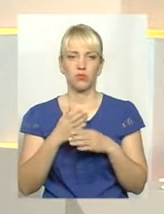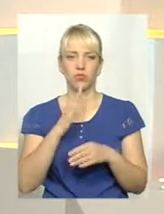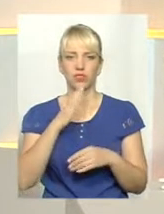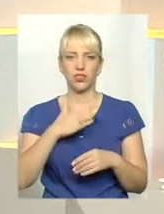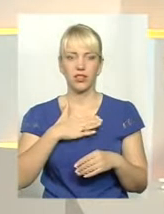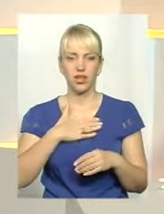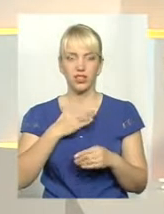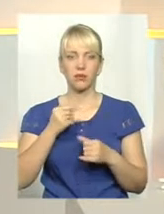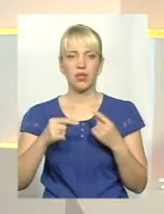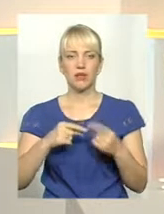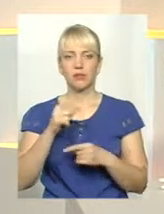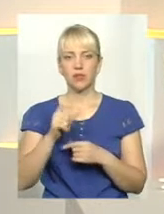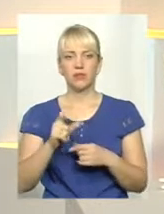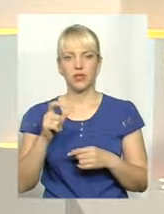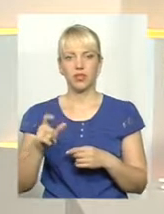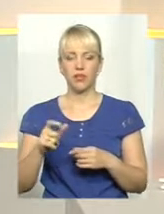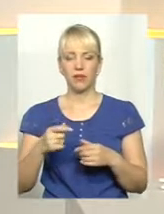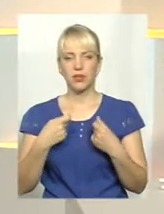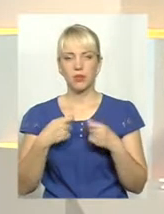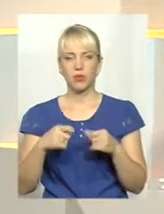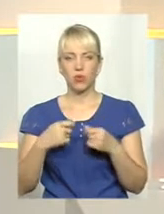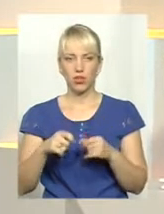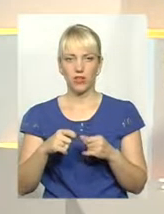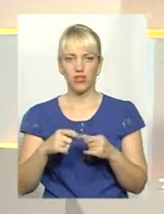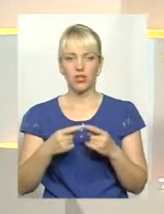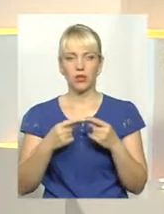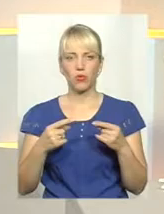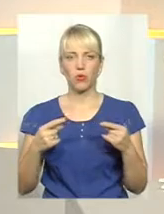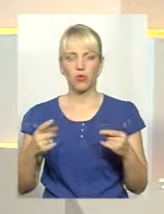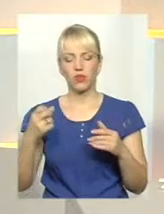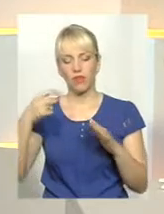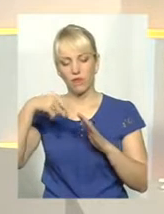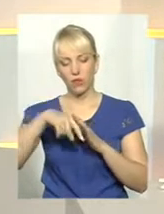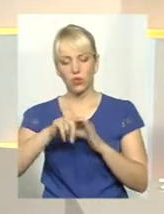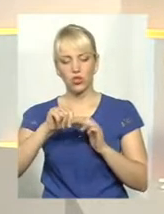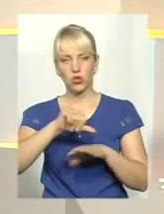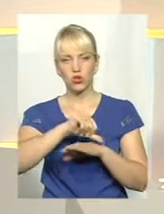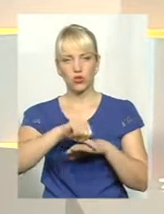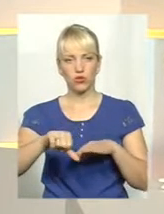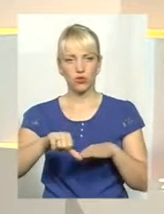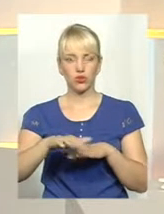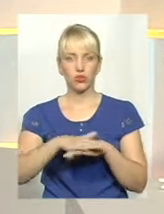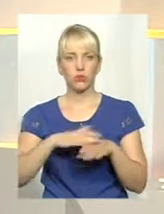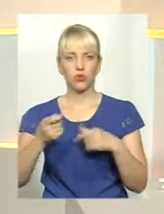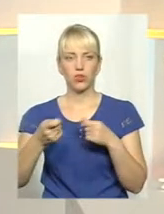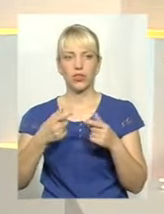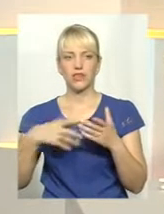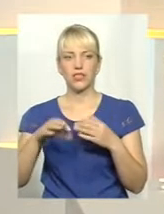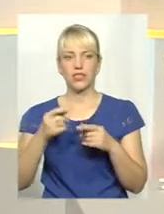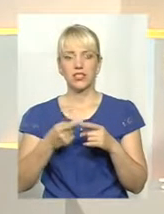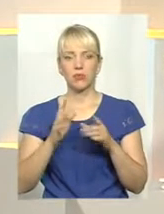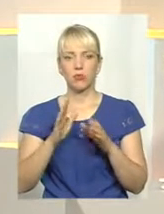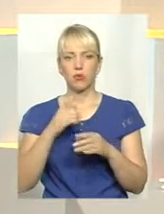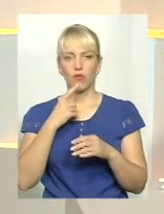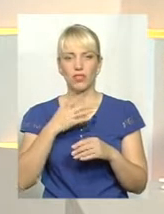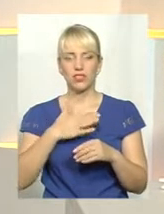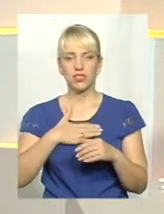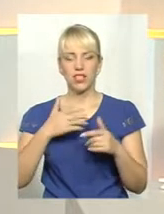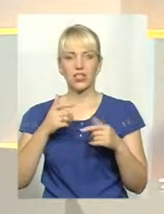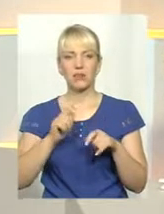області і в Україні, і в світі загалом. Навіщо потрібен бренд для Хмельниччини і як він може